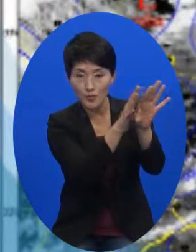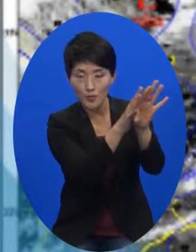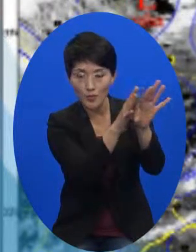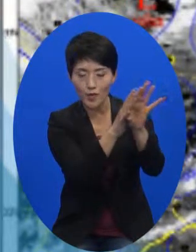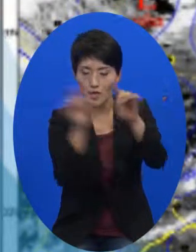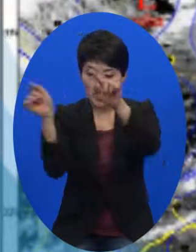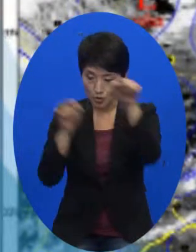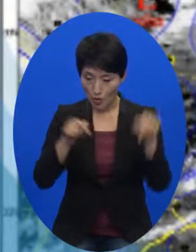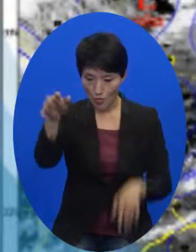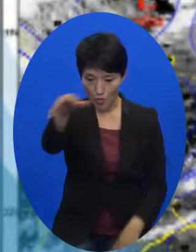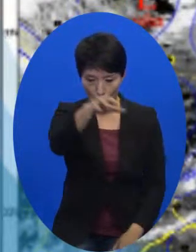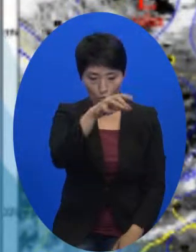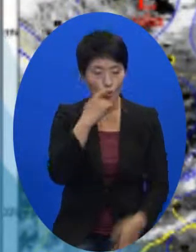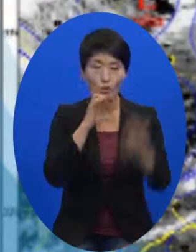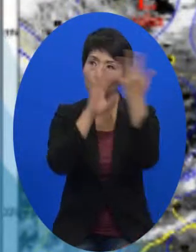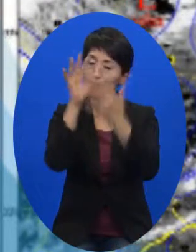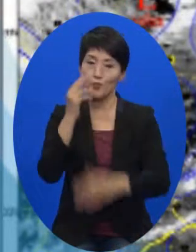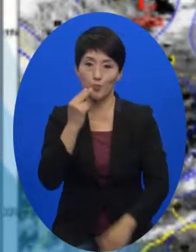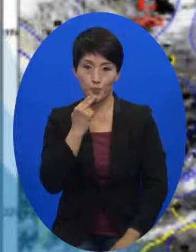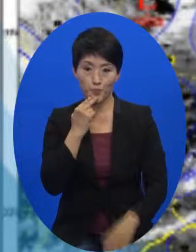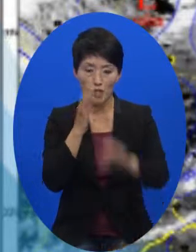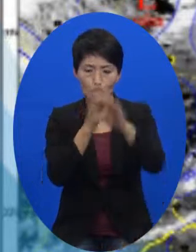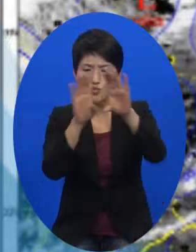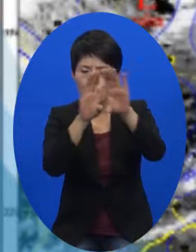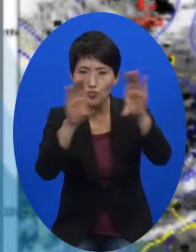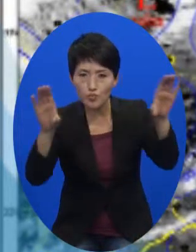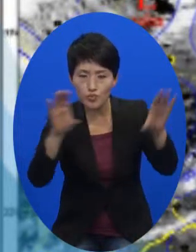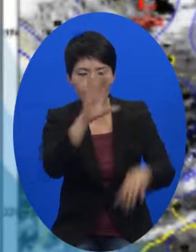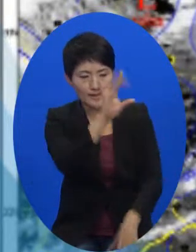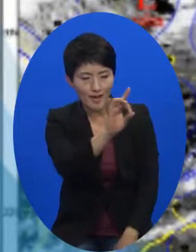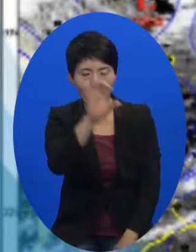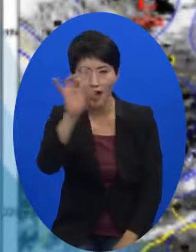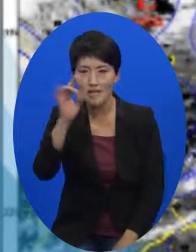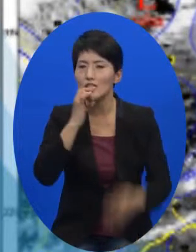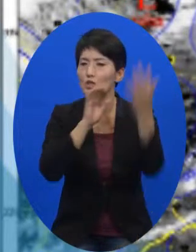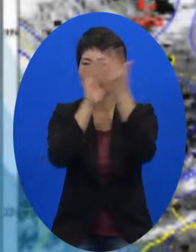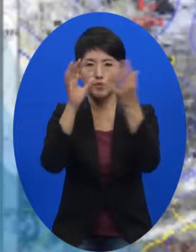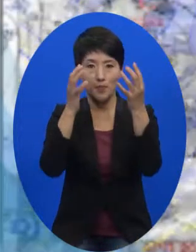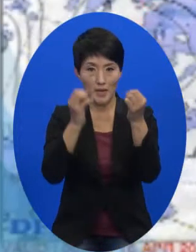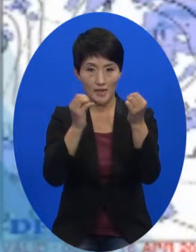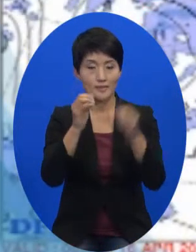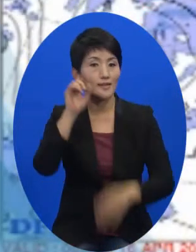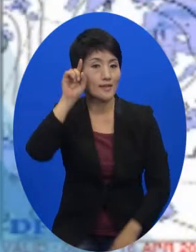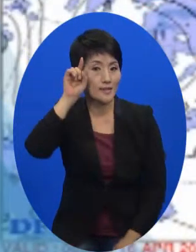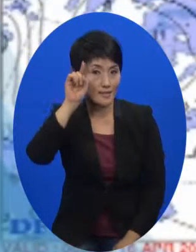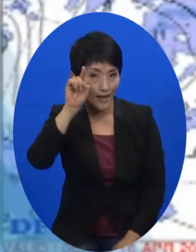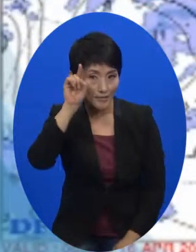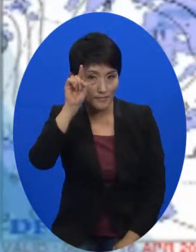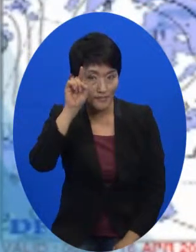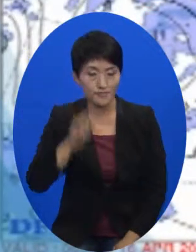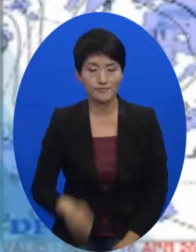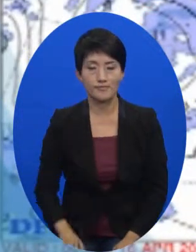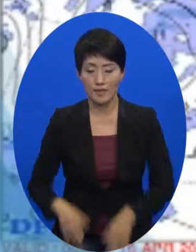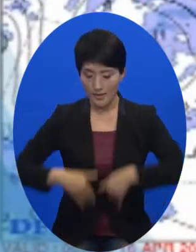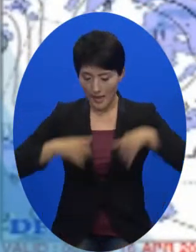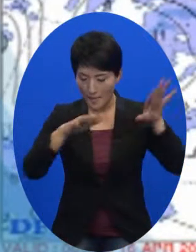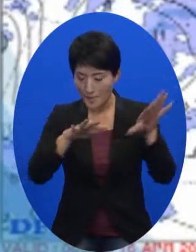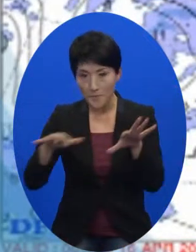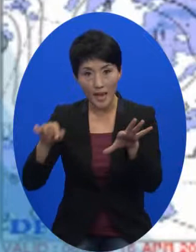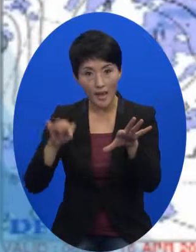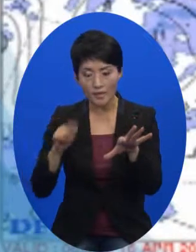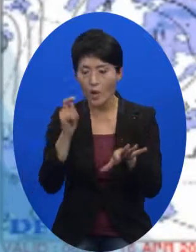가장자리에 들어 전국이 대체로 맑겠으나 중부지방은 가끔 구름 많겠습니다. 내일 예상도입니다.